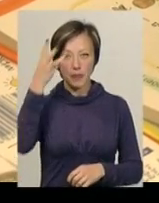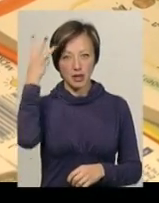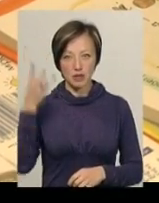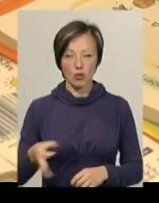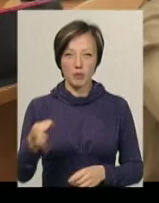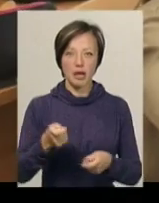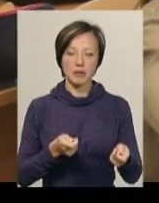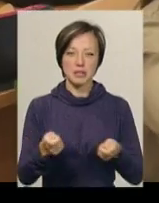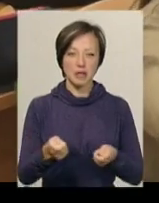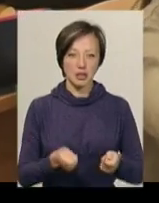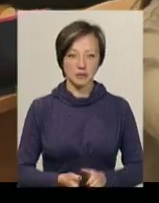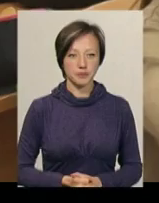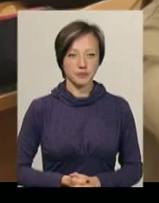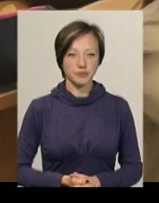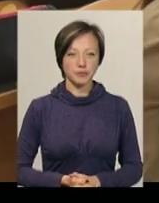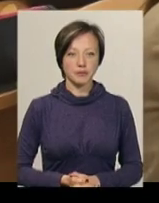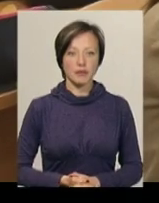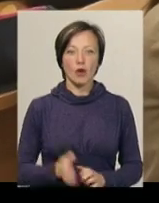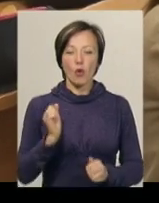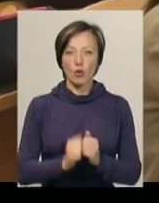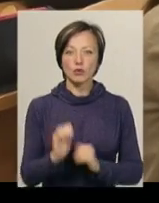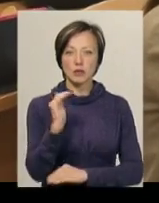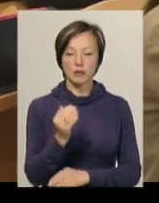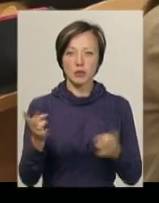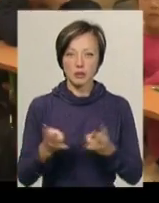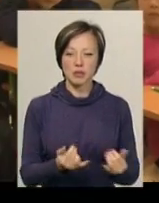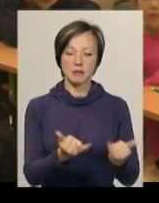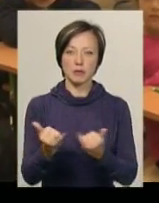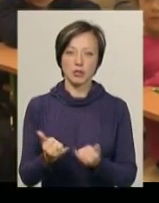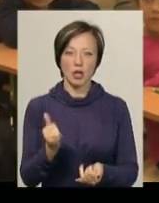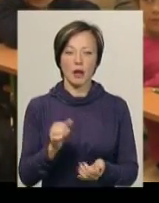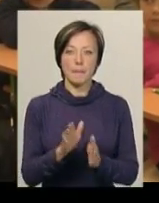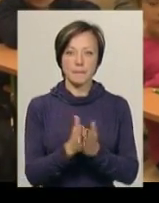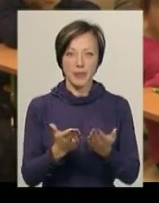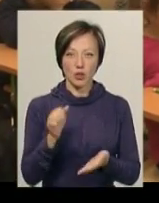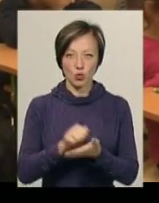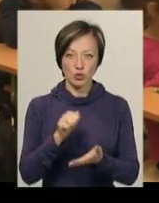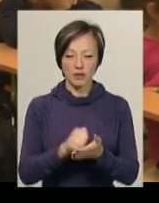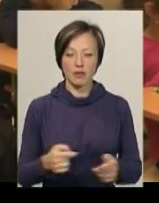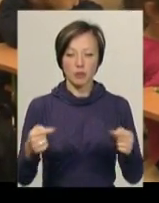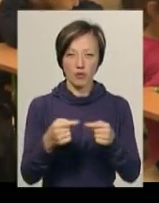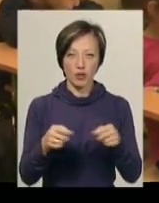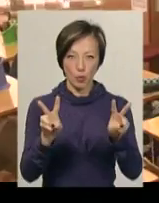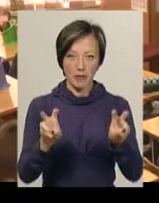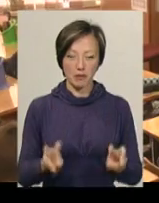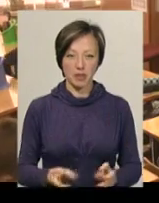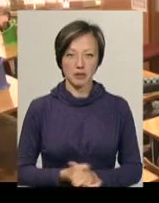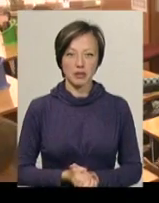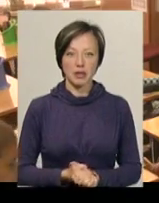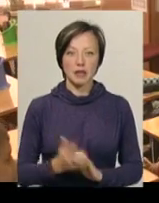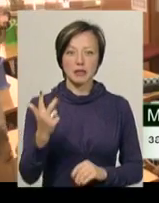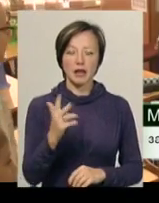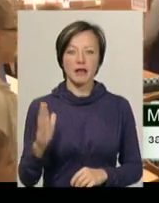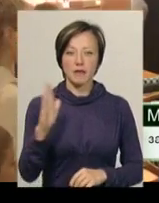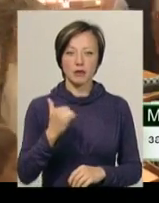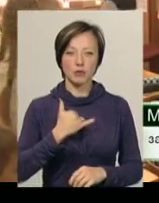Хмельницької облдержадміністрації Олег Фасоля. І кожного учня потрібно забезпечити друкованим підручником відповідного предмету. На 3 вересня в